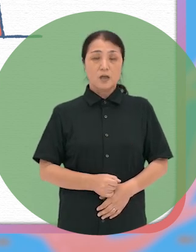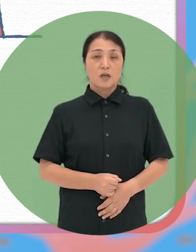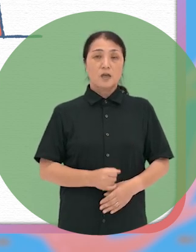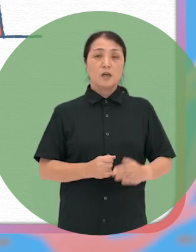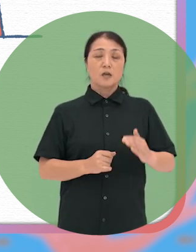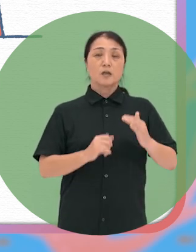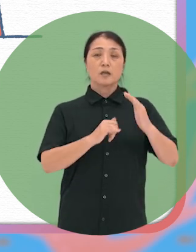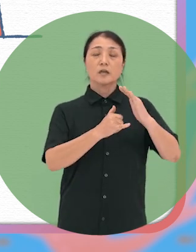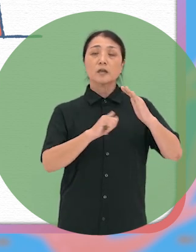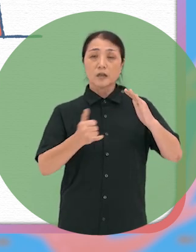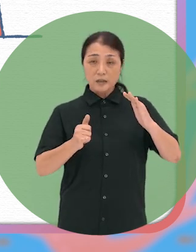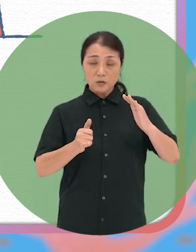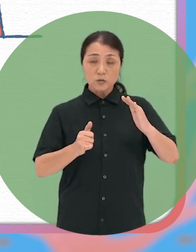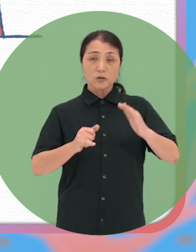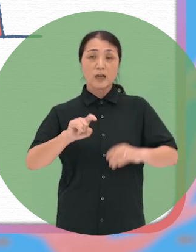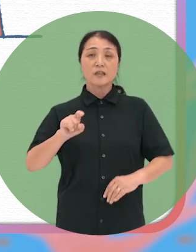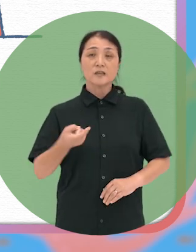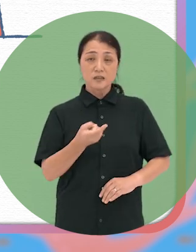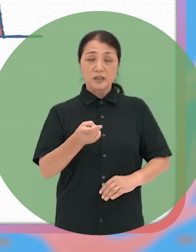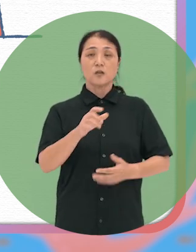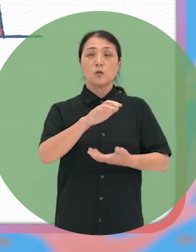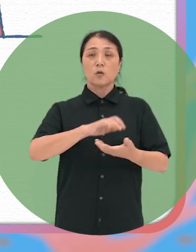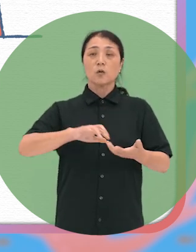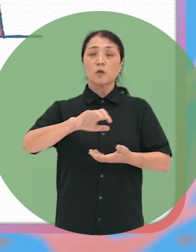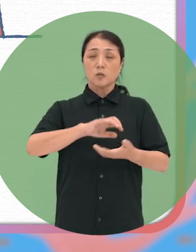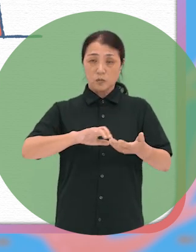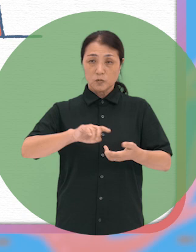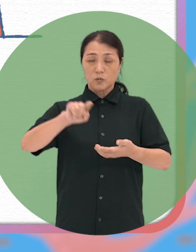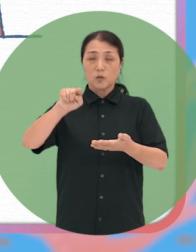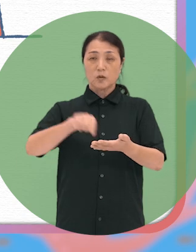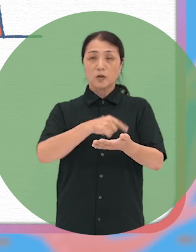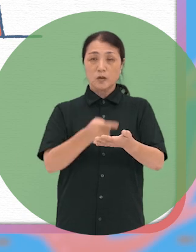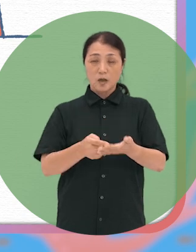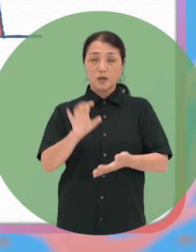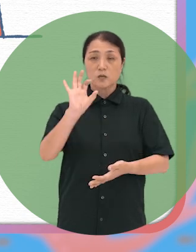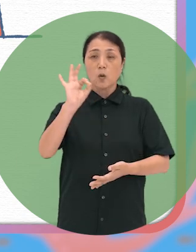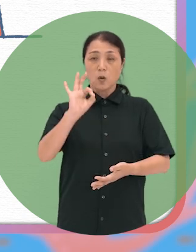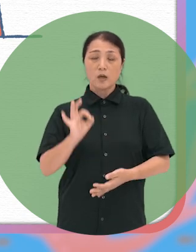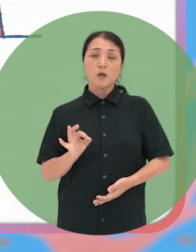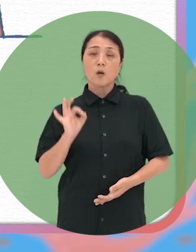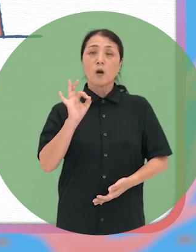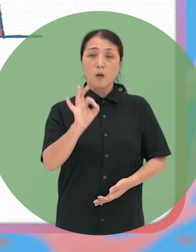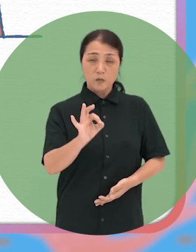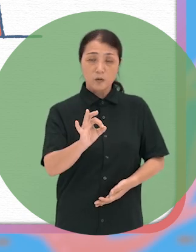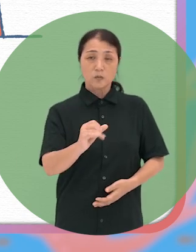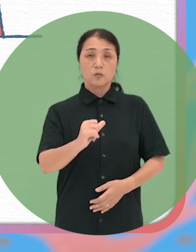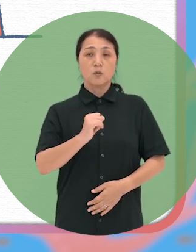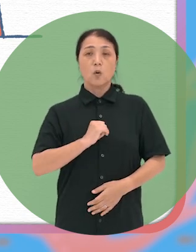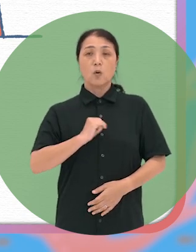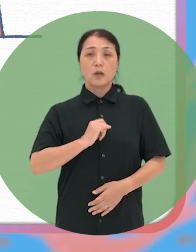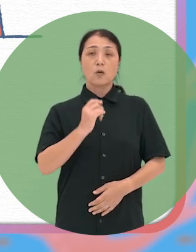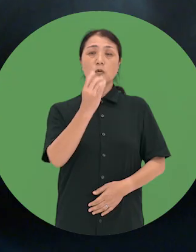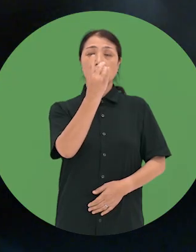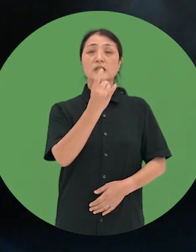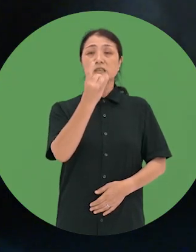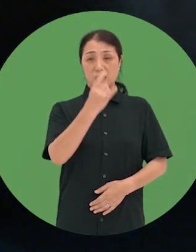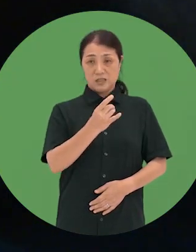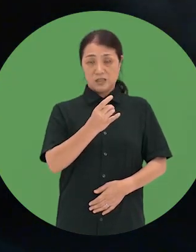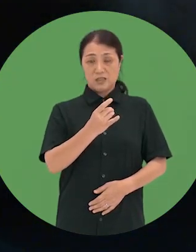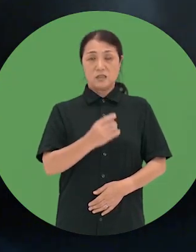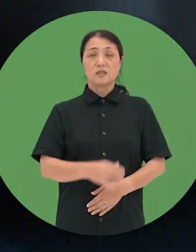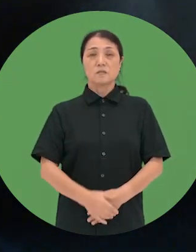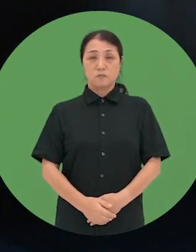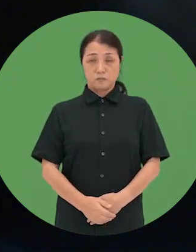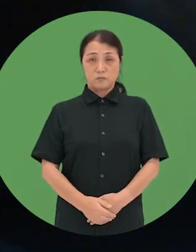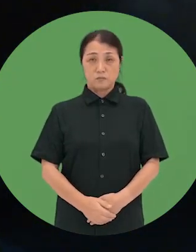内が起こした事件事故の示談金を名目にお金を騙し取るオレオレ詐欺と続きます。 その